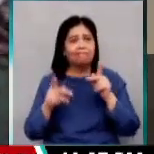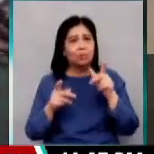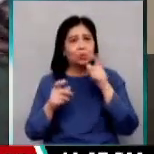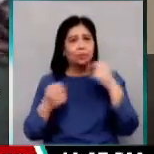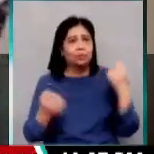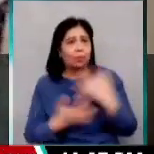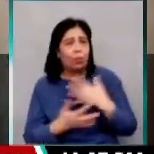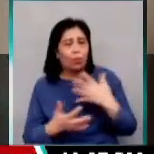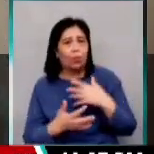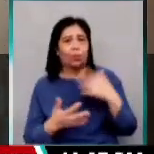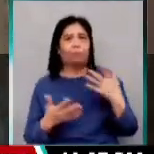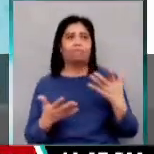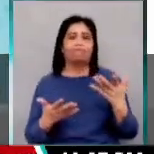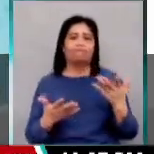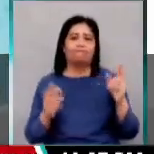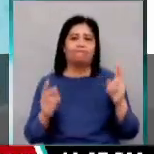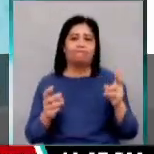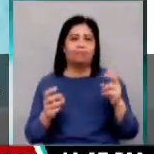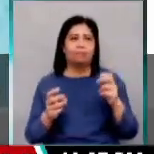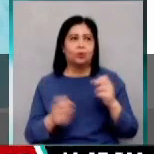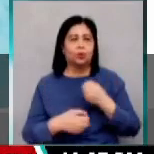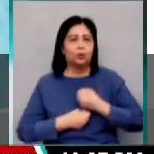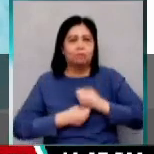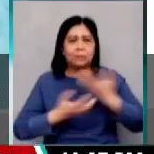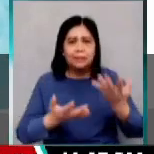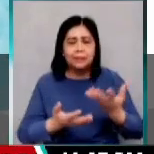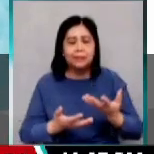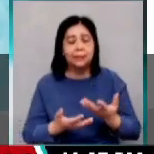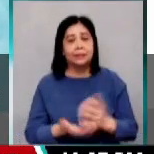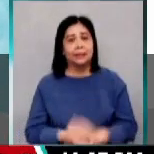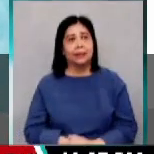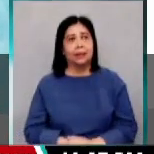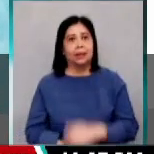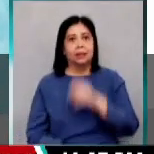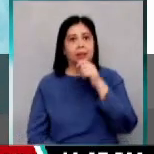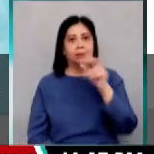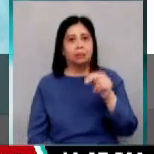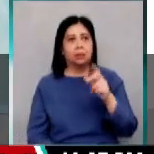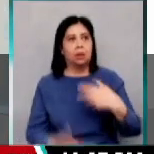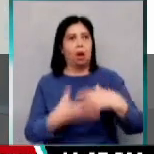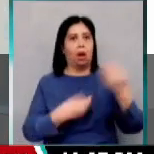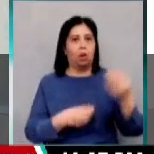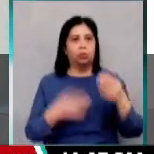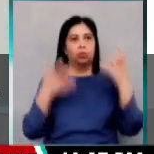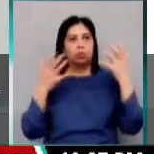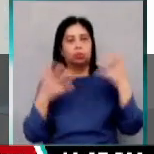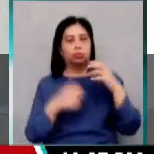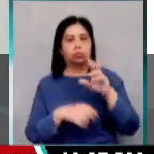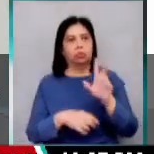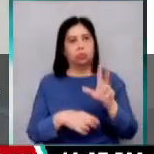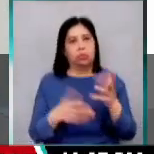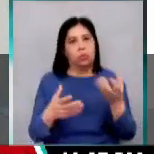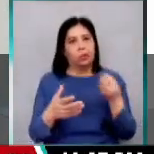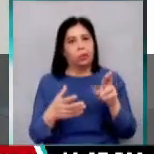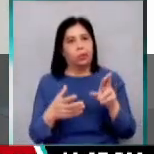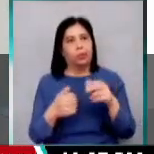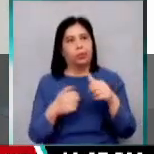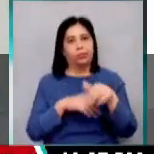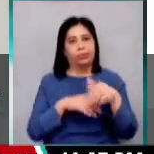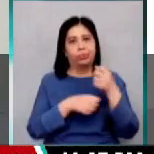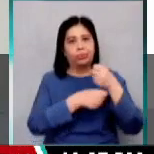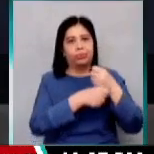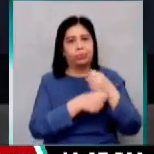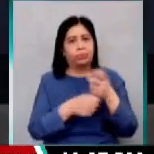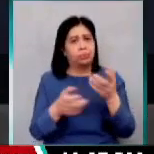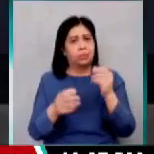na magsalita, hindi naman necessarily na lumabas ka kasi or mag-rally ka. At least mag-react ka